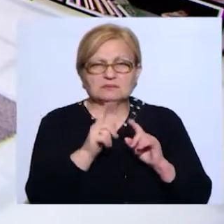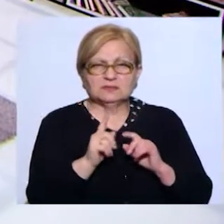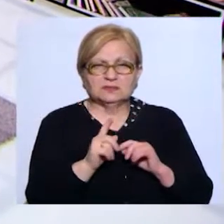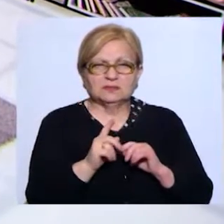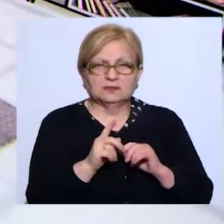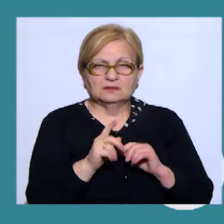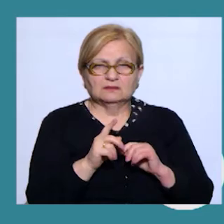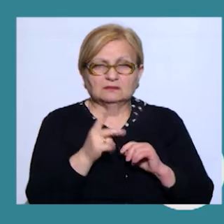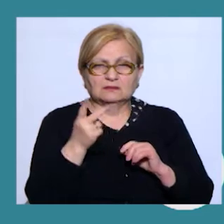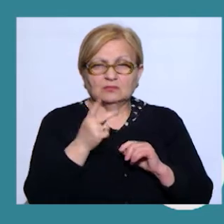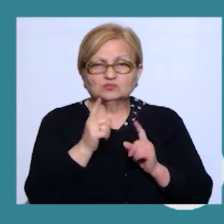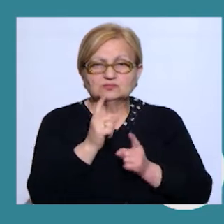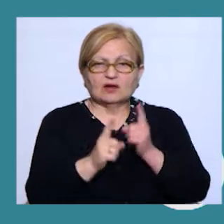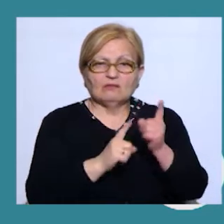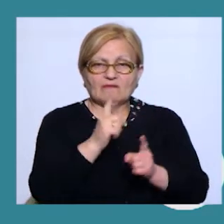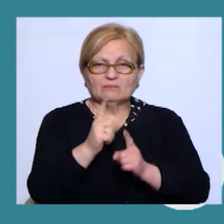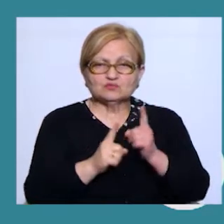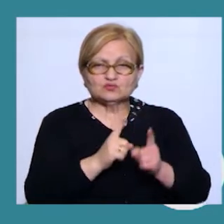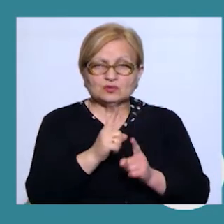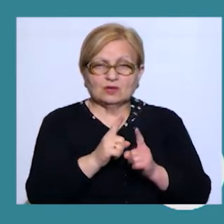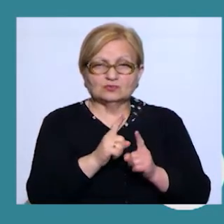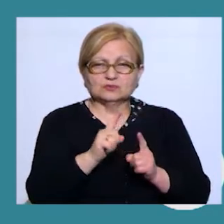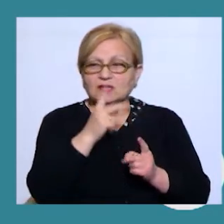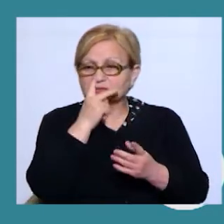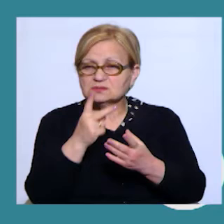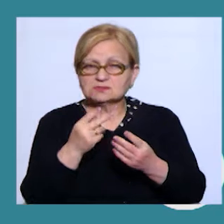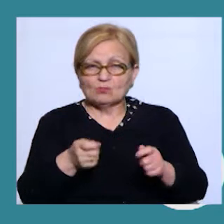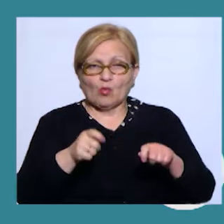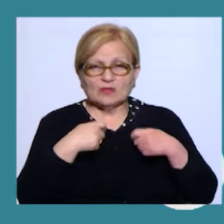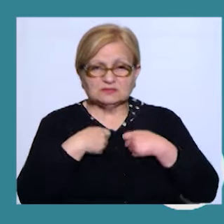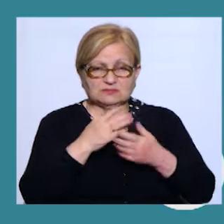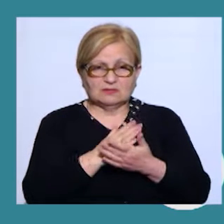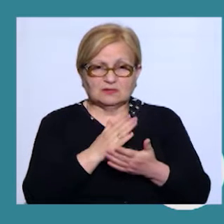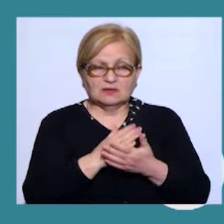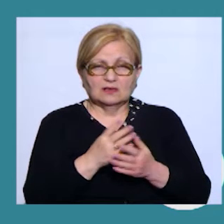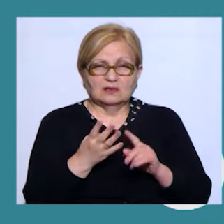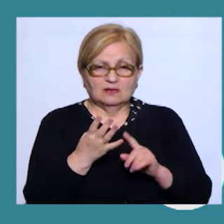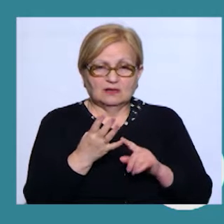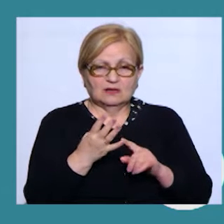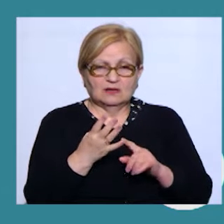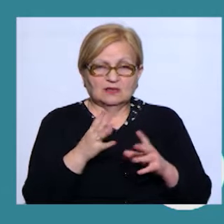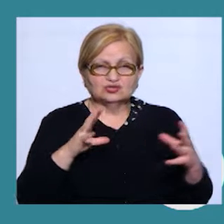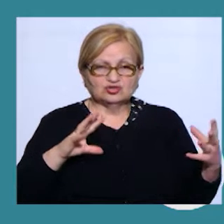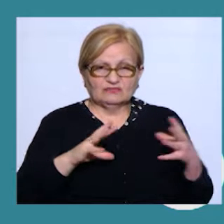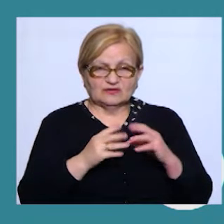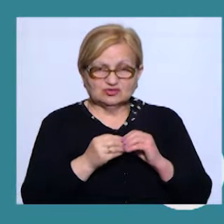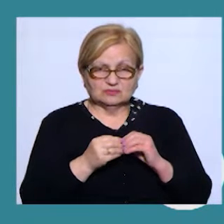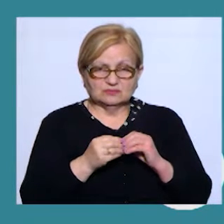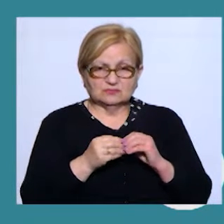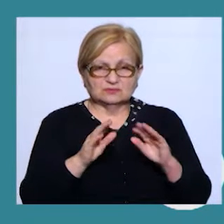არის? უნდა დავამუშავოთ ეს მონაცემები. მეოთხე ნაბიჯი რა არის? შევაჯამოთ მონაცემები